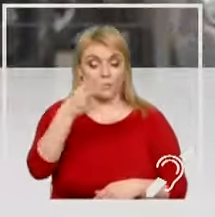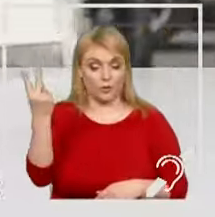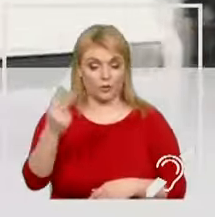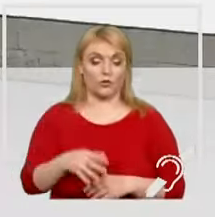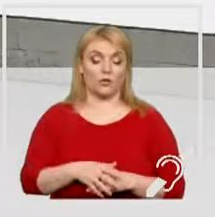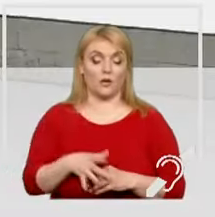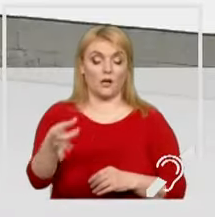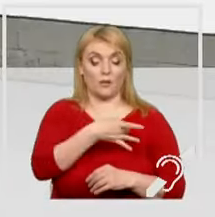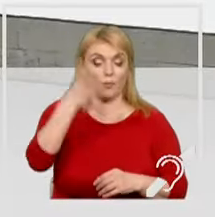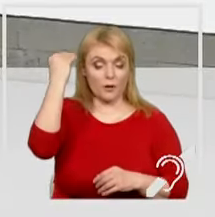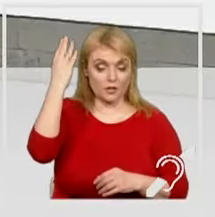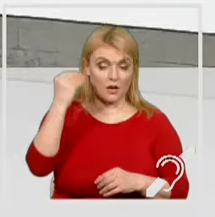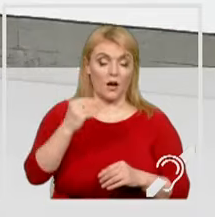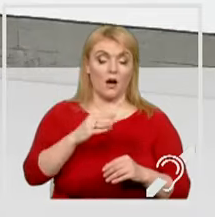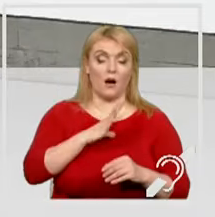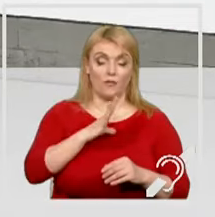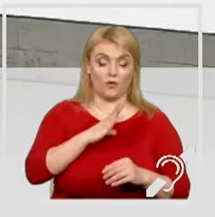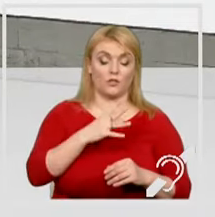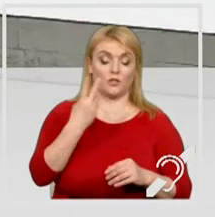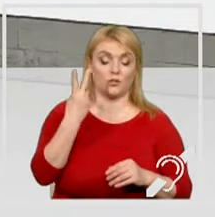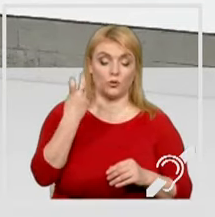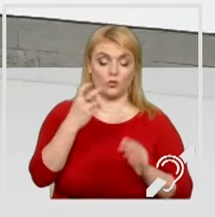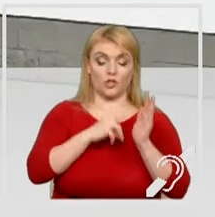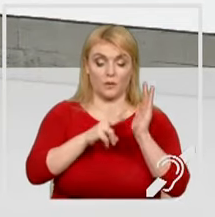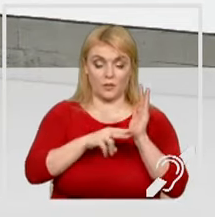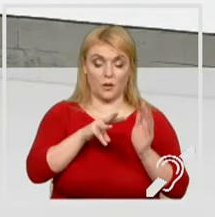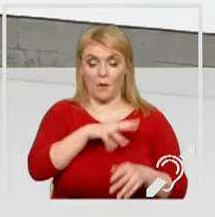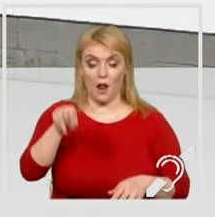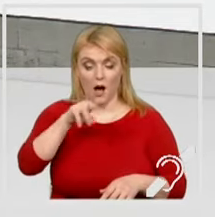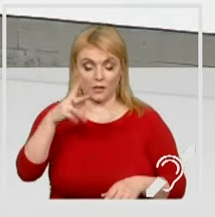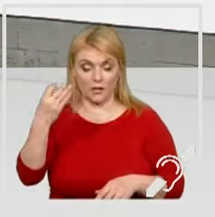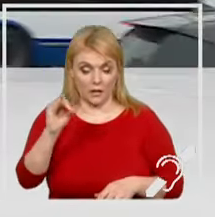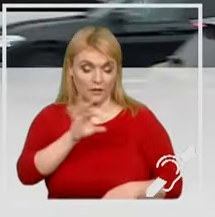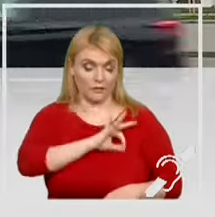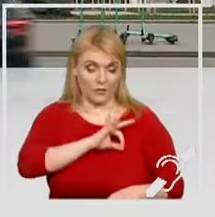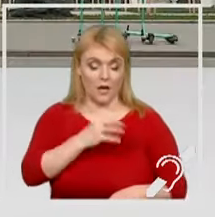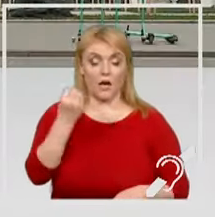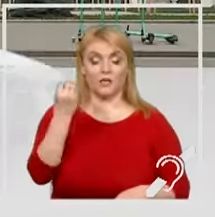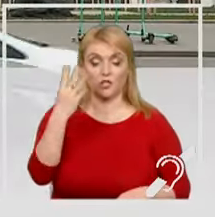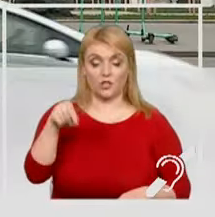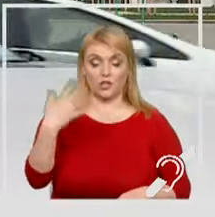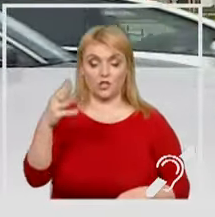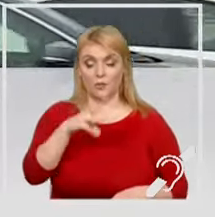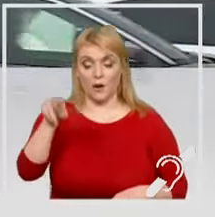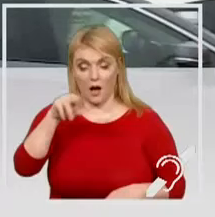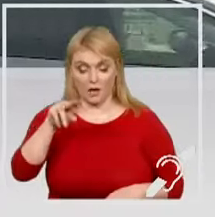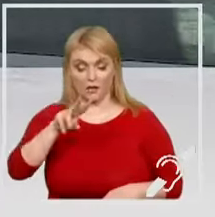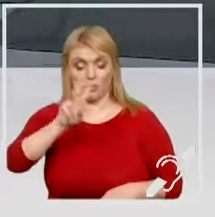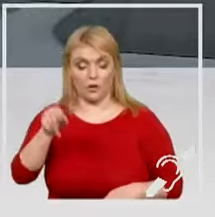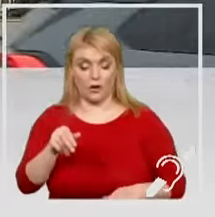PIB-ul Republicii Moldova a fost de 272,6 miliarde de lei, adică 14,5